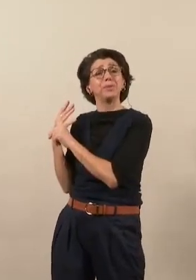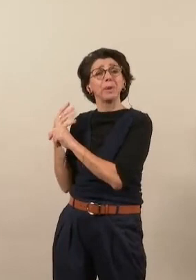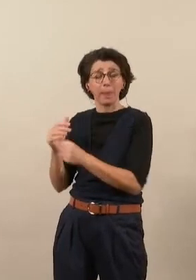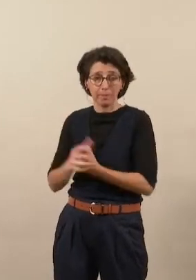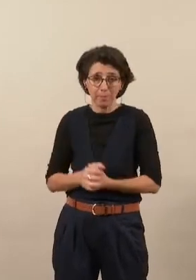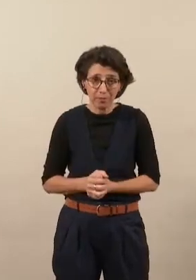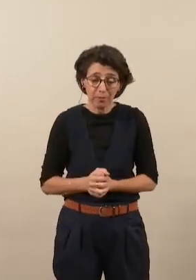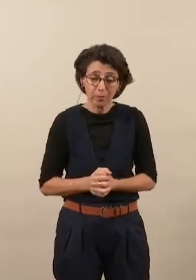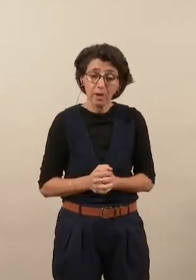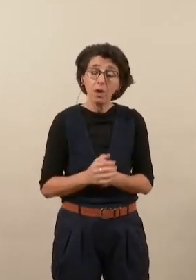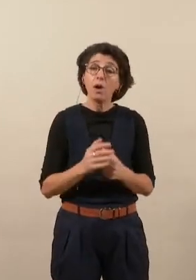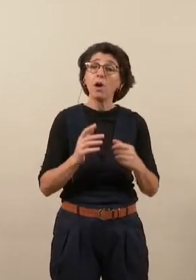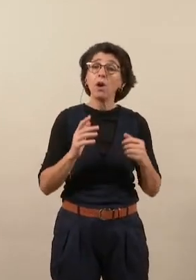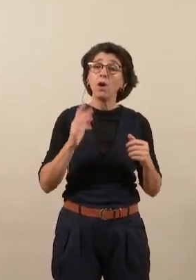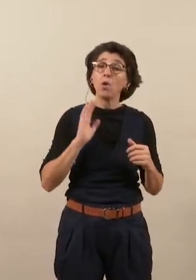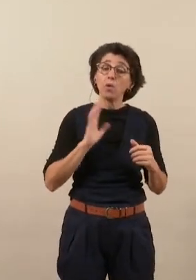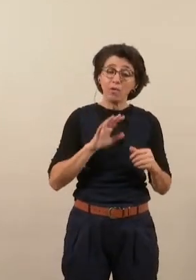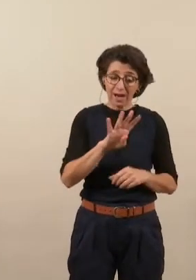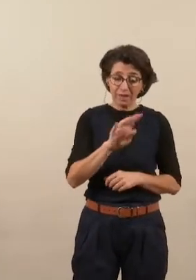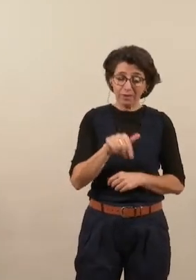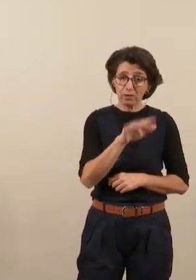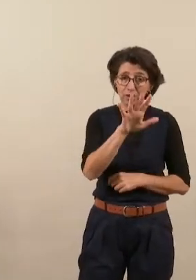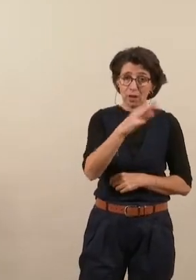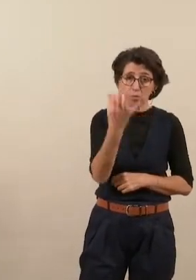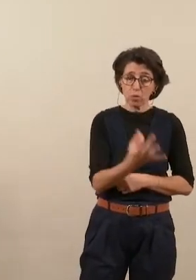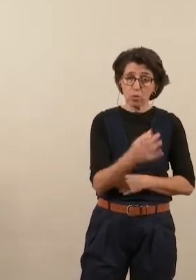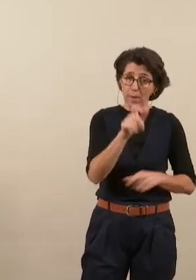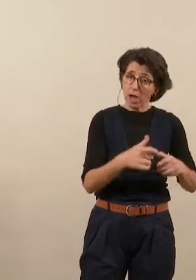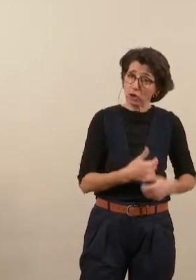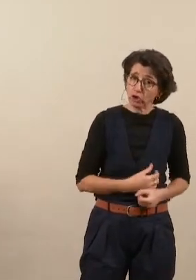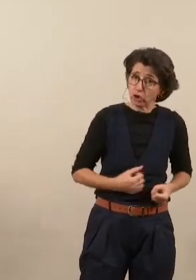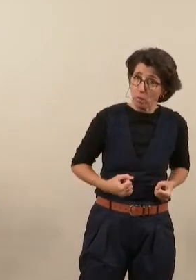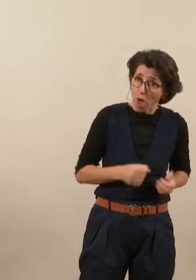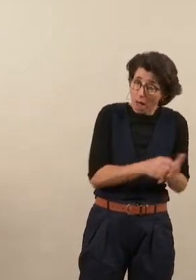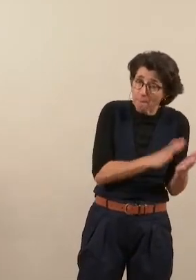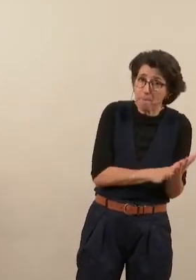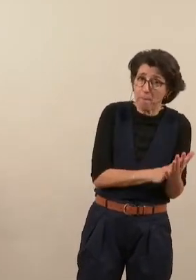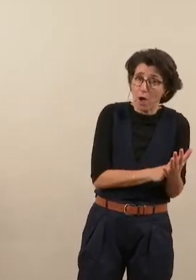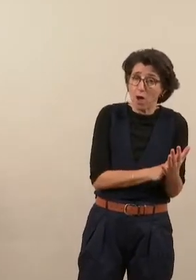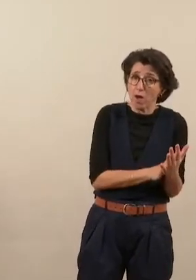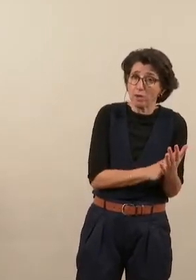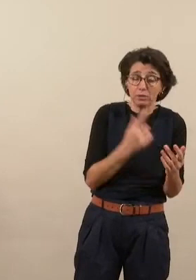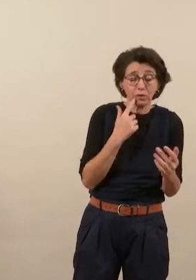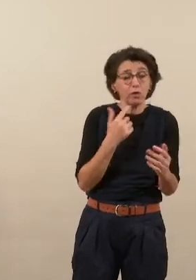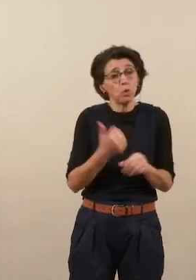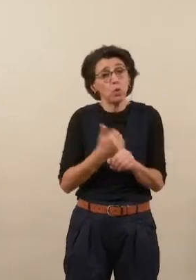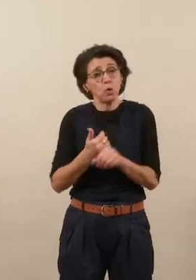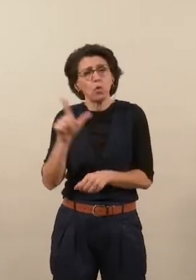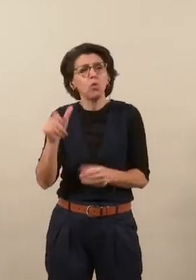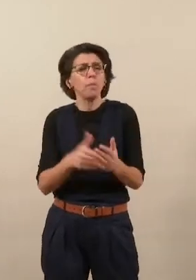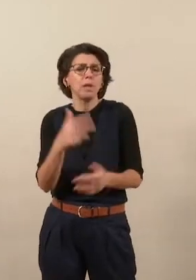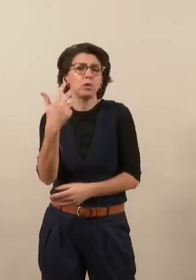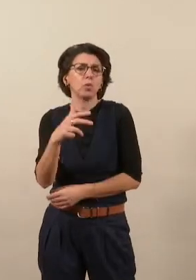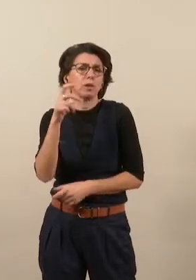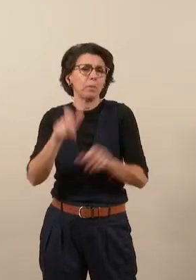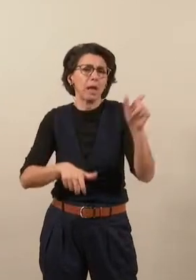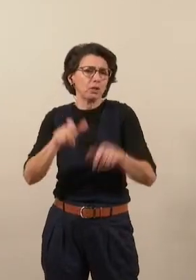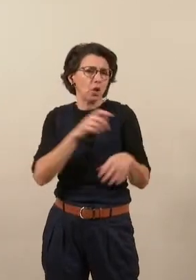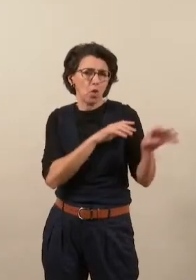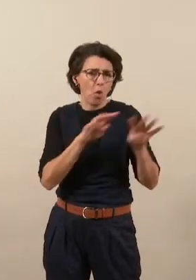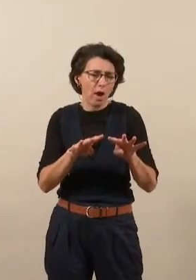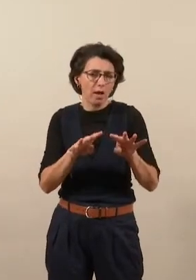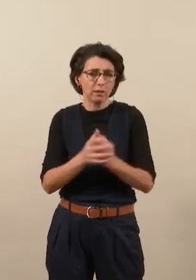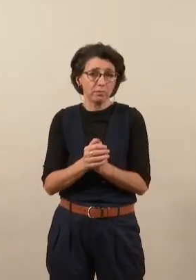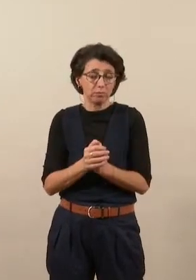alors environ 4,5% des abonnés, soit plus de 2300 spectateurs par an, cela équivaut à la moitié